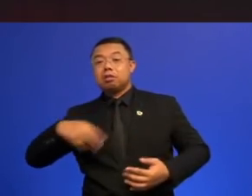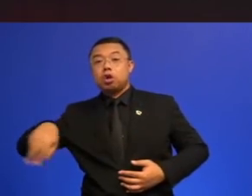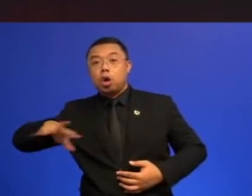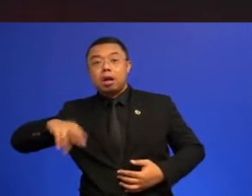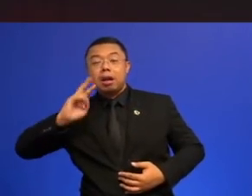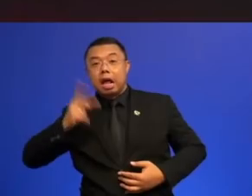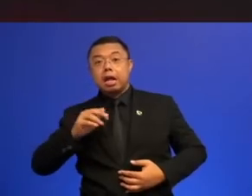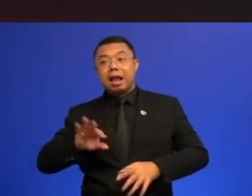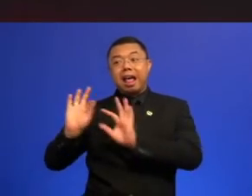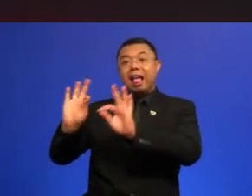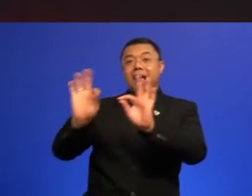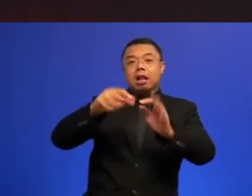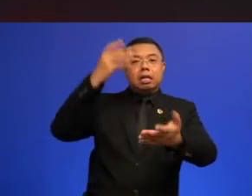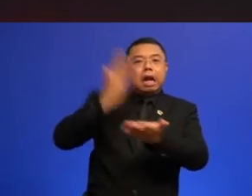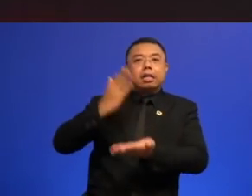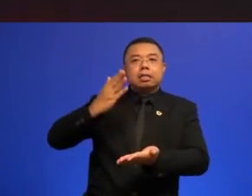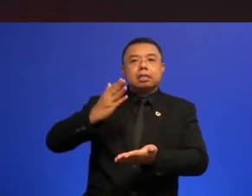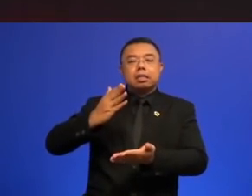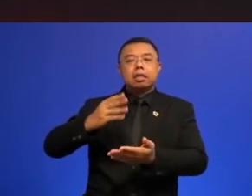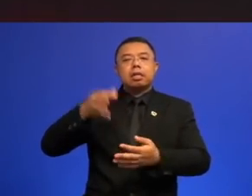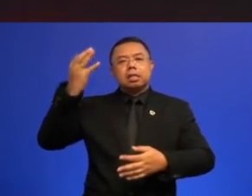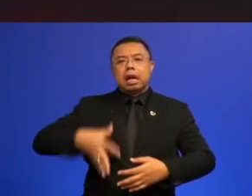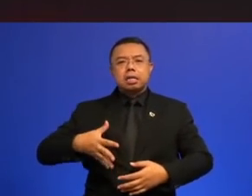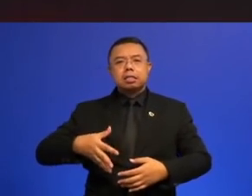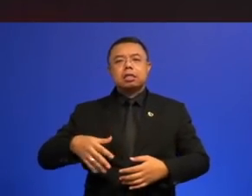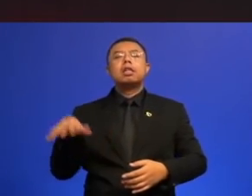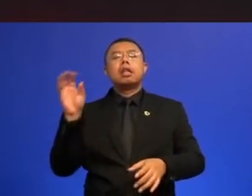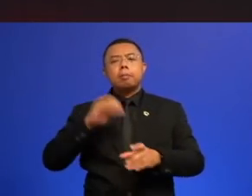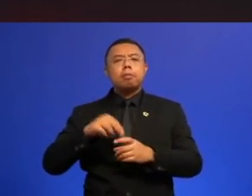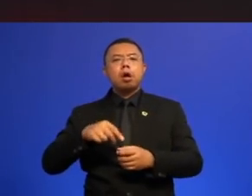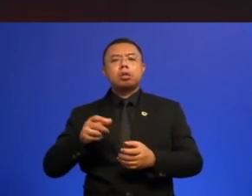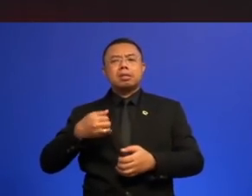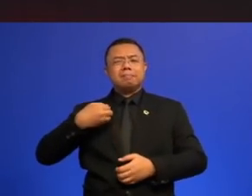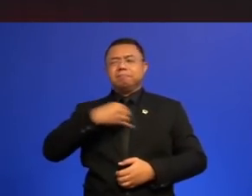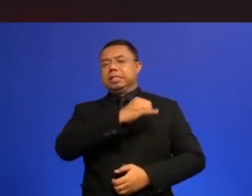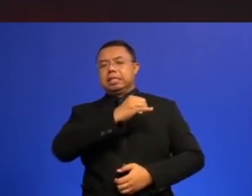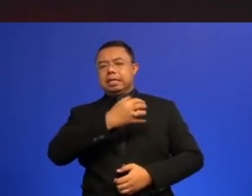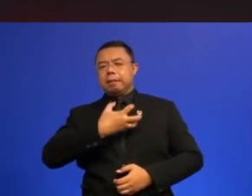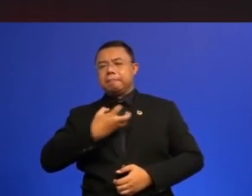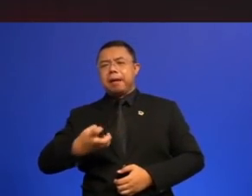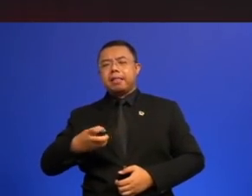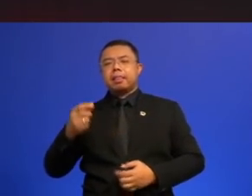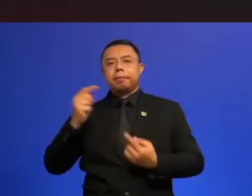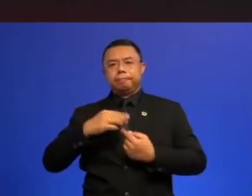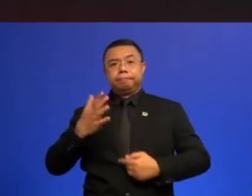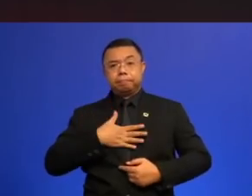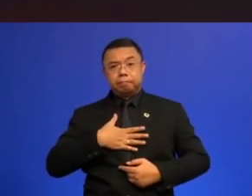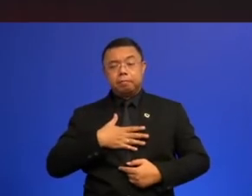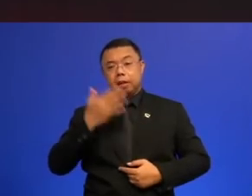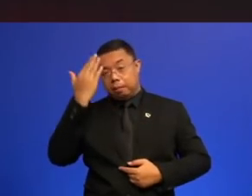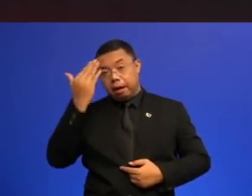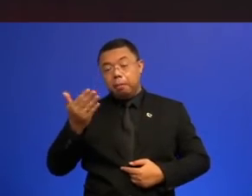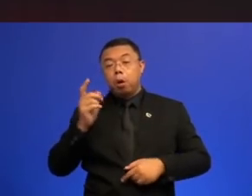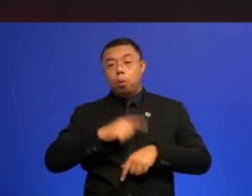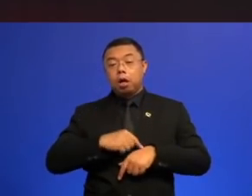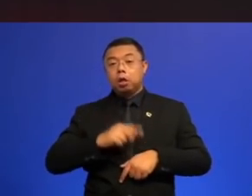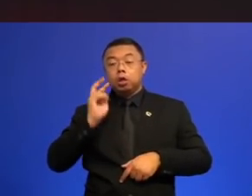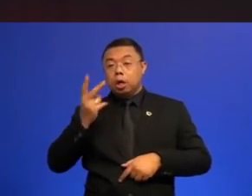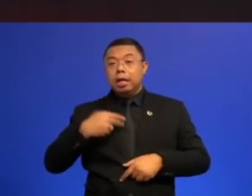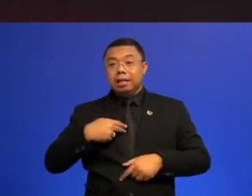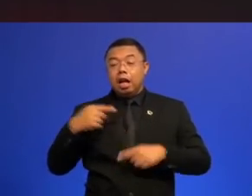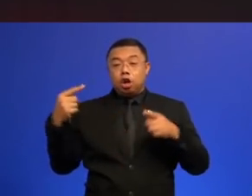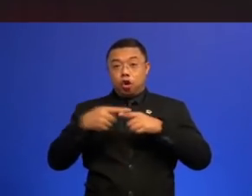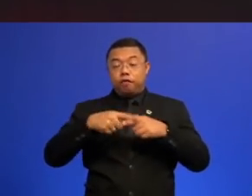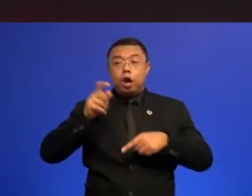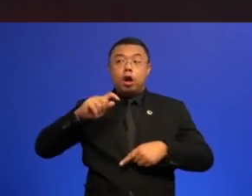juga menerima didikan yang sama. Bahkan dia juga jadi membenci dan pahit kepada saya. Karena saat saudara saya